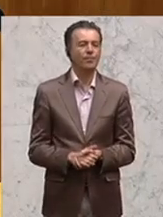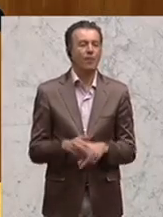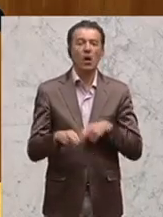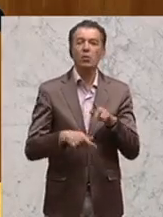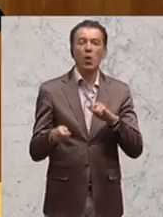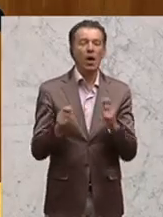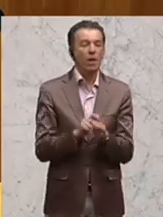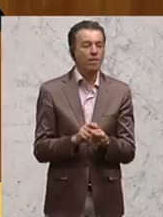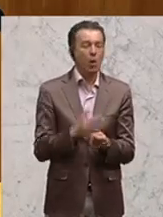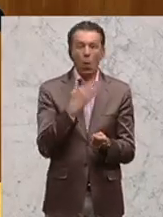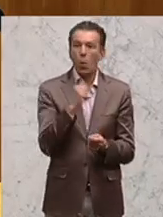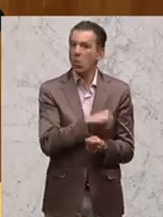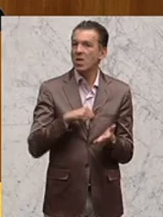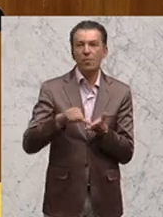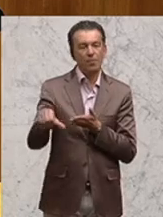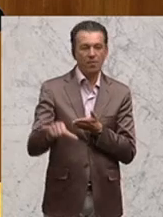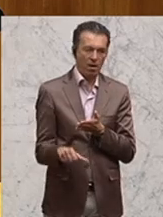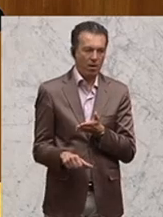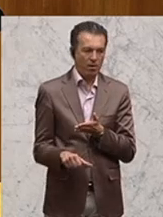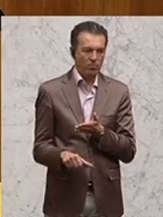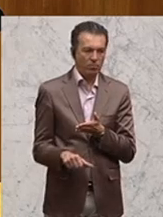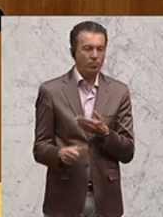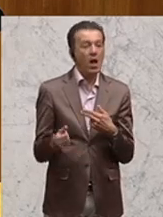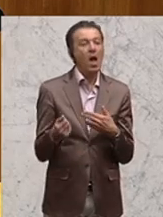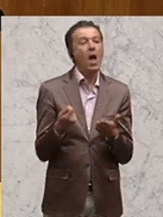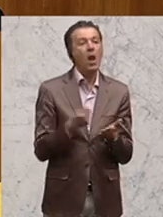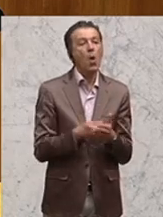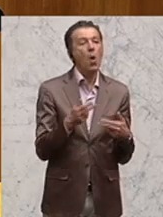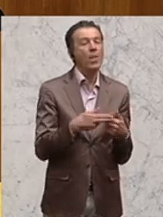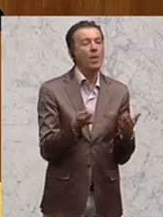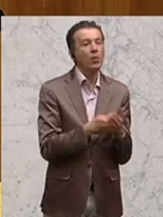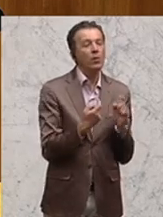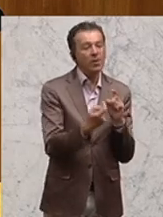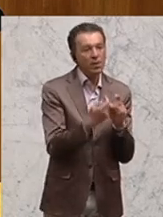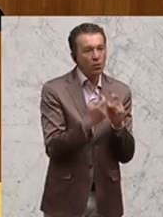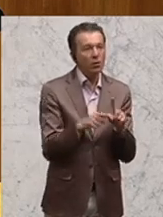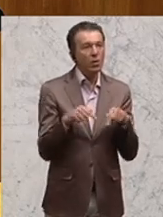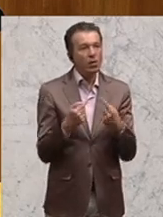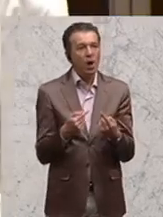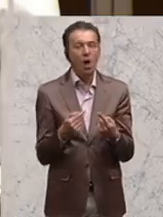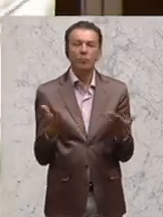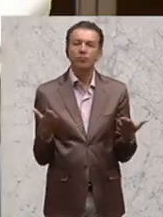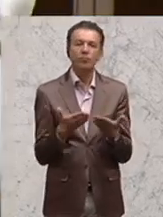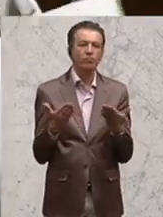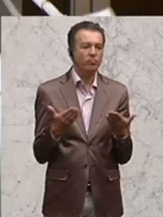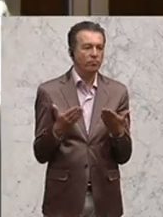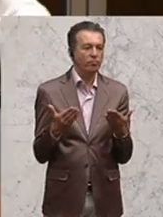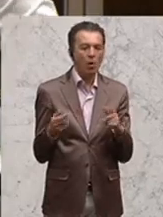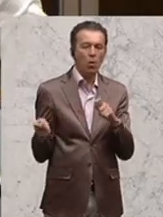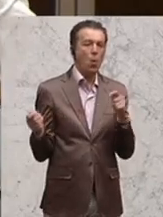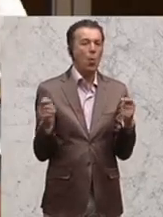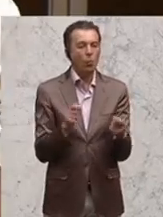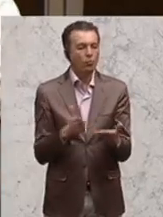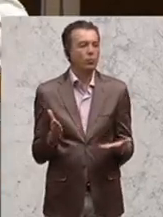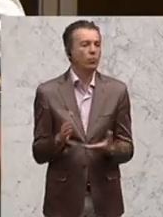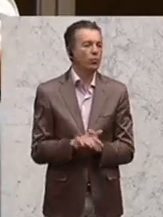wir zahlen uns die Steuerreform nicht selbst. Wenn Sie mit uns über Lohnnebenkosten diskutieren wollen, dann reden wir über Umbasierungen, dann reden